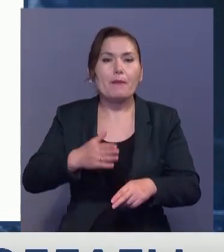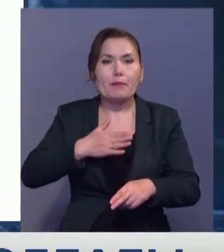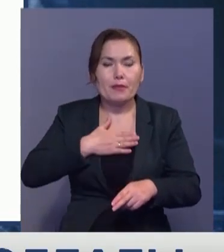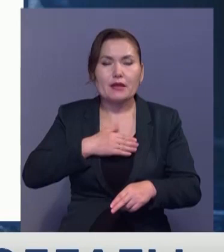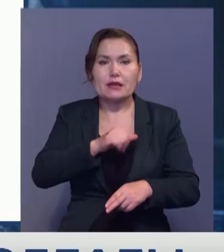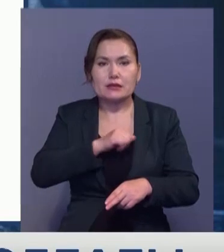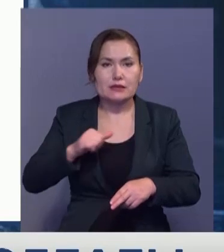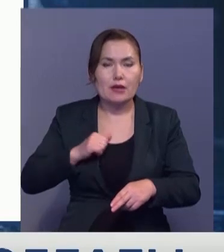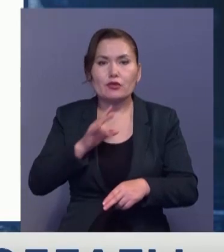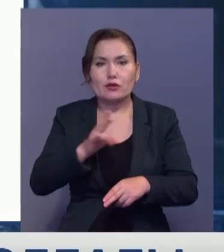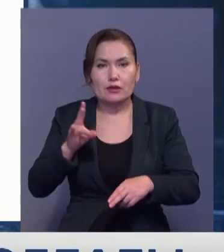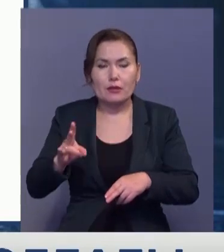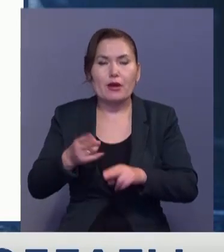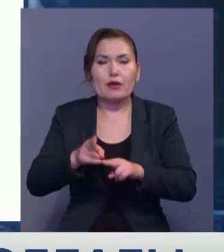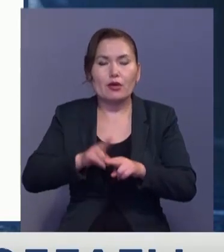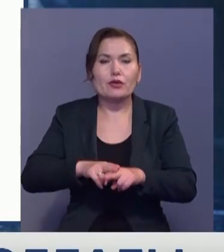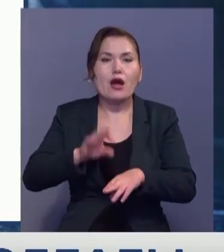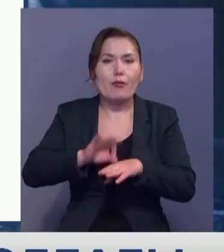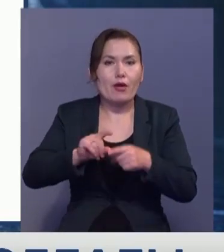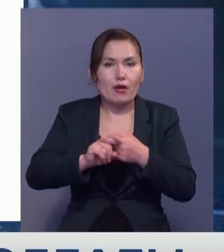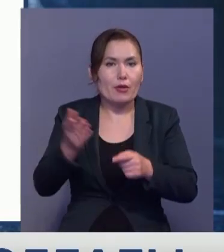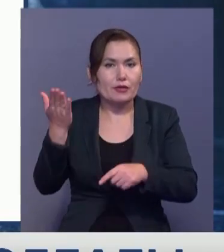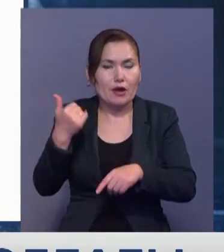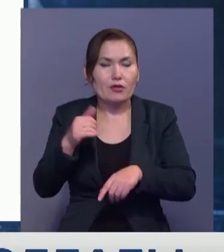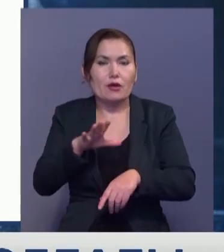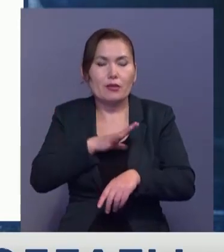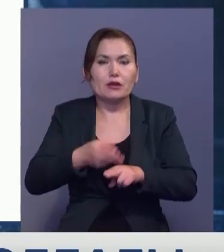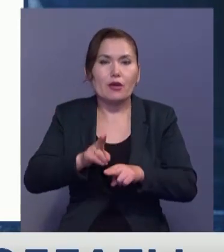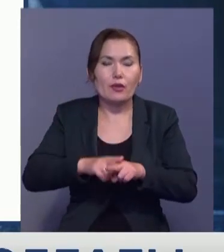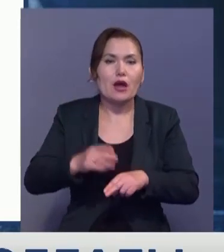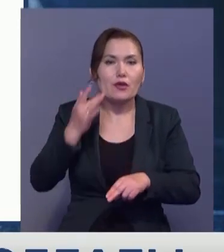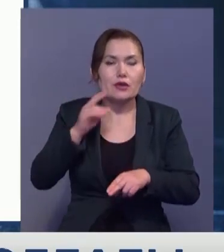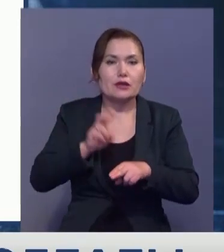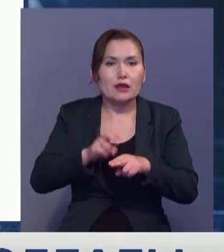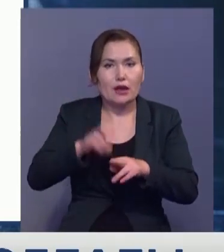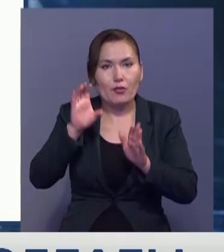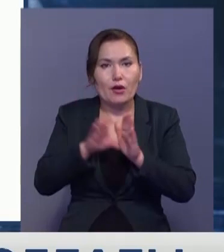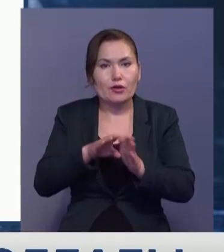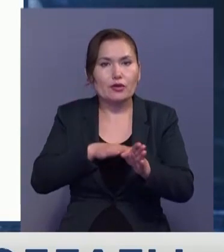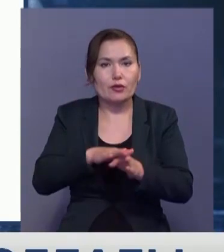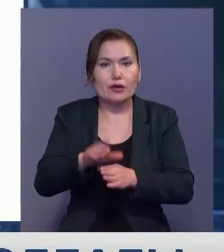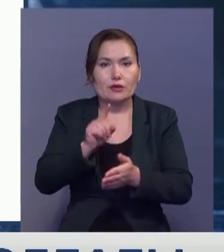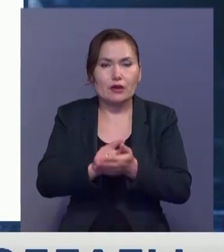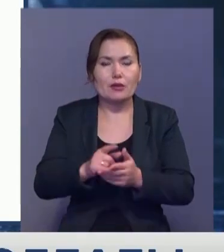басынан өткізген адам ретінде сіздерді дәрігерлердің ақыл кеңесін ұстанып, айтқан